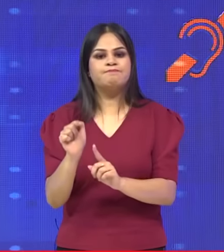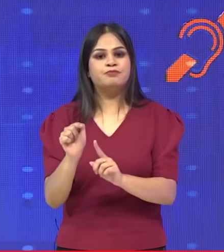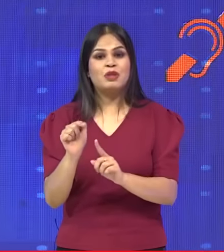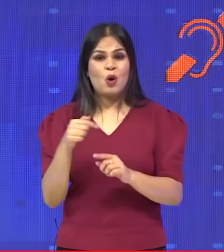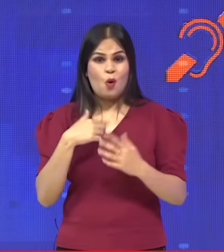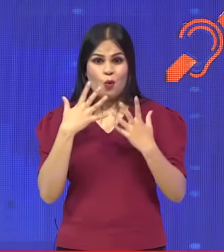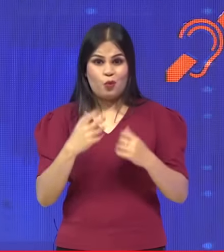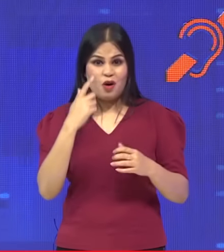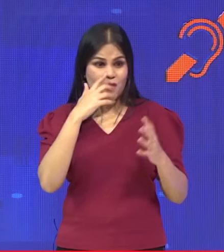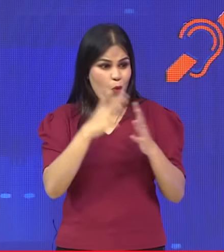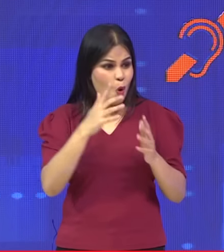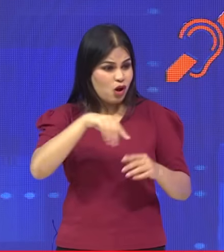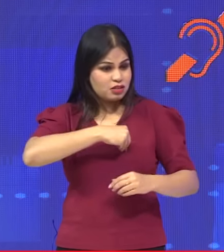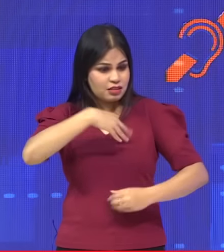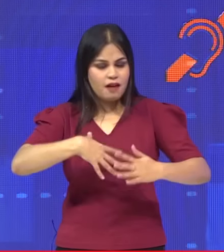तू